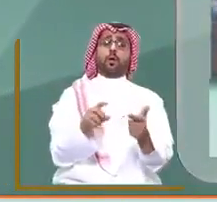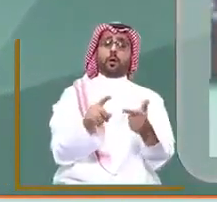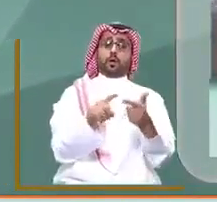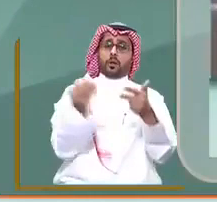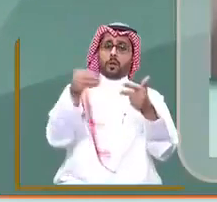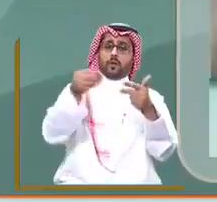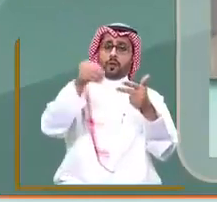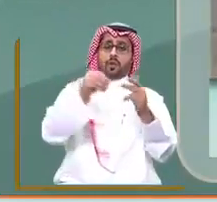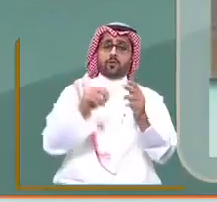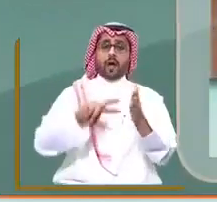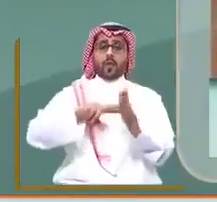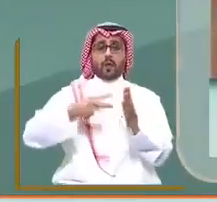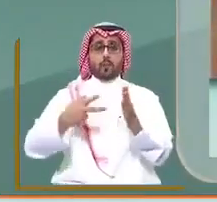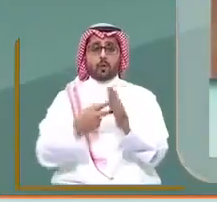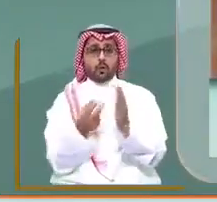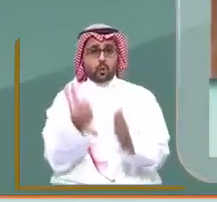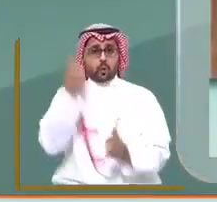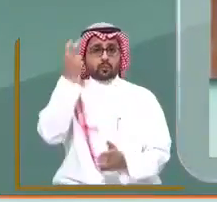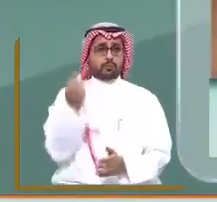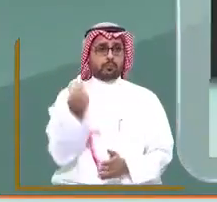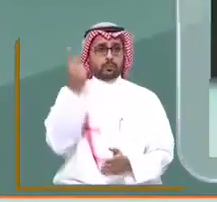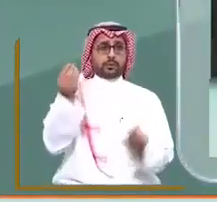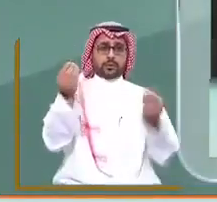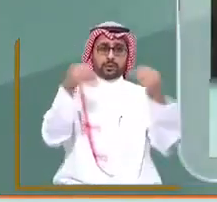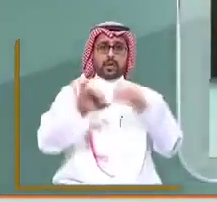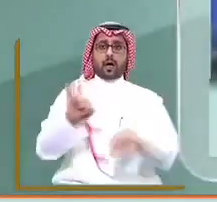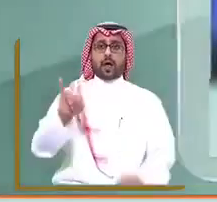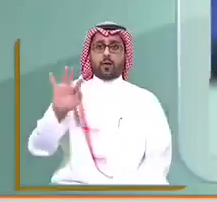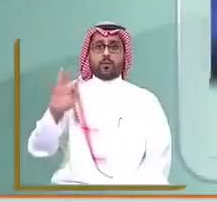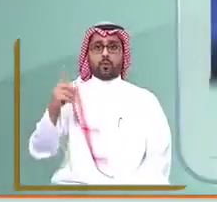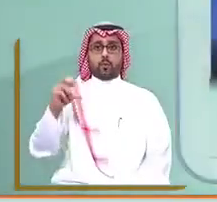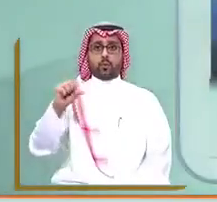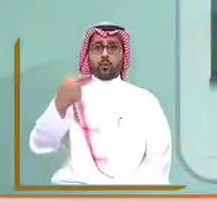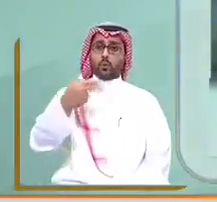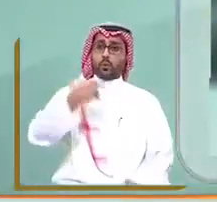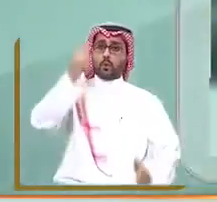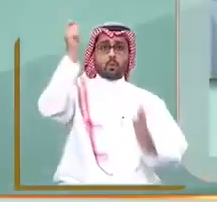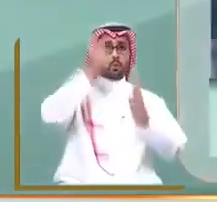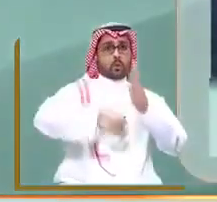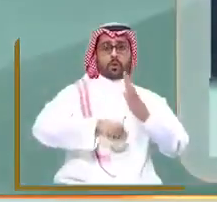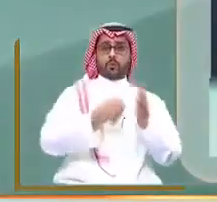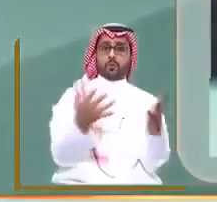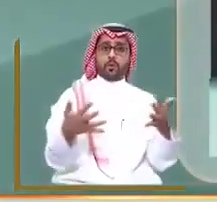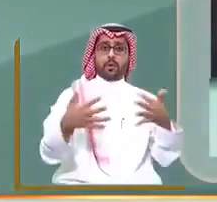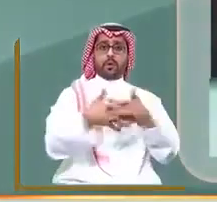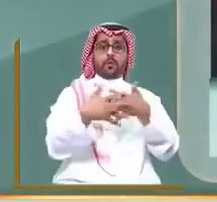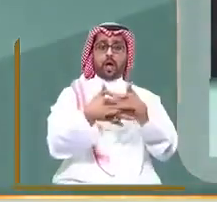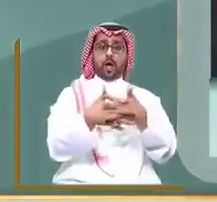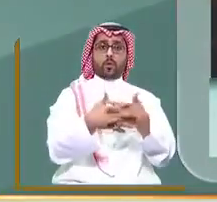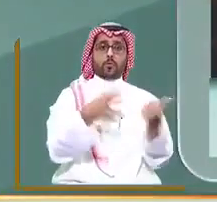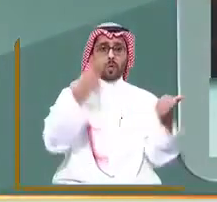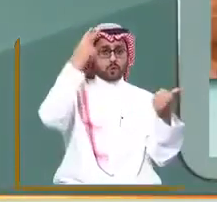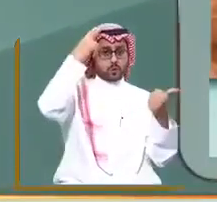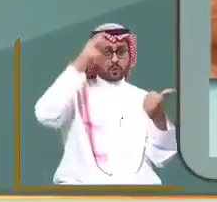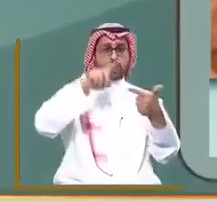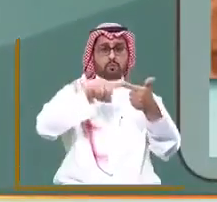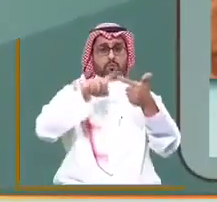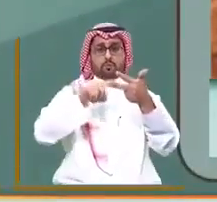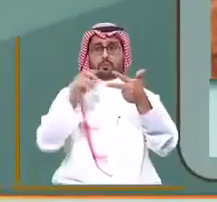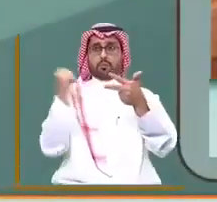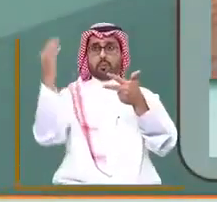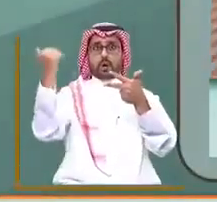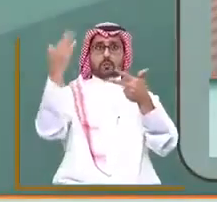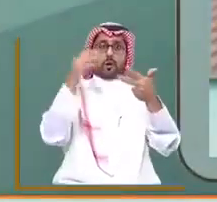مشروعات المشاريع في المركز معتمدة بشكل كبير على التعاون والتنسيق مع الشركاء